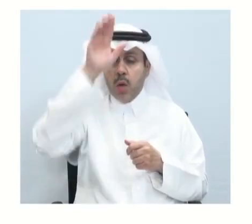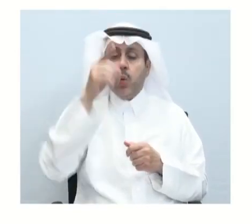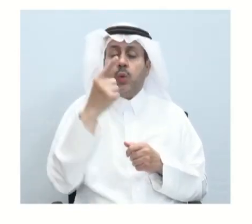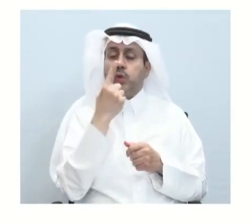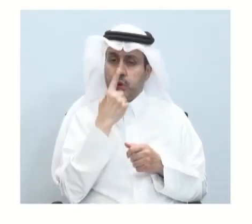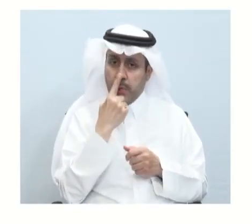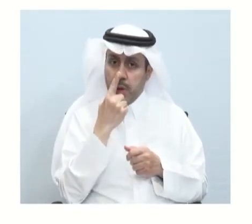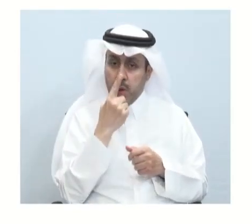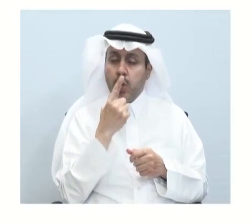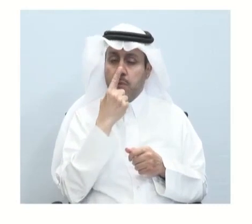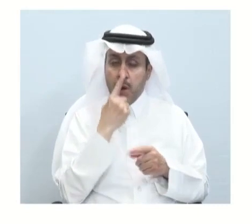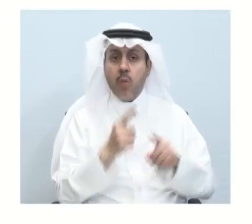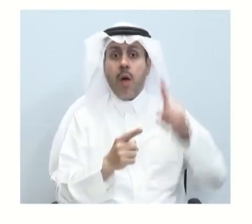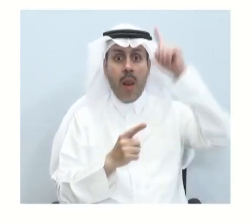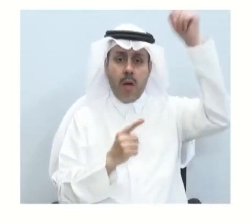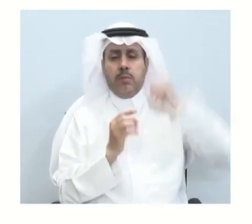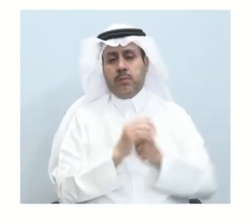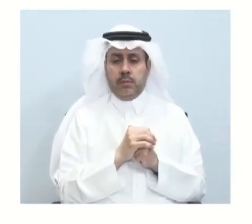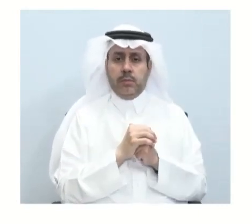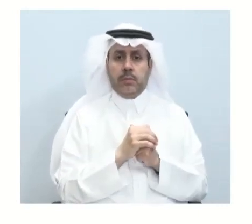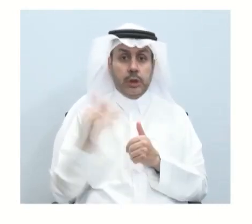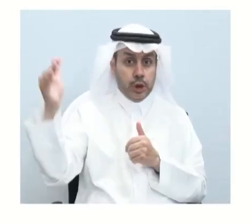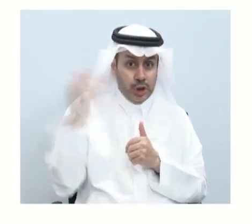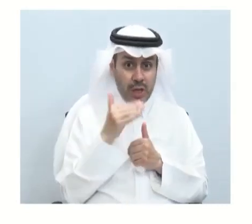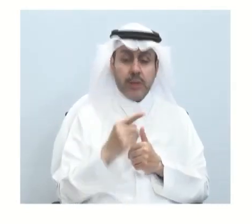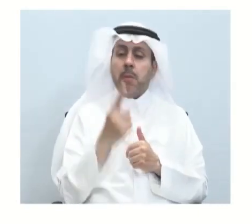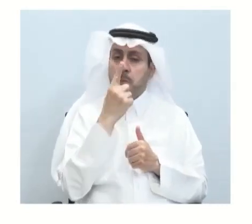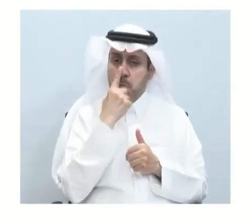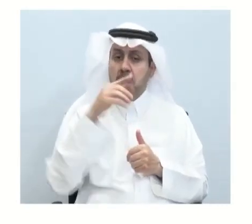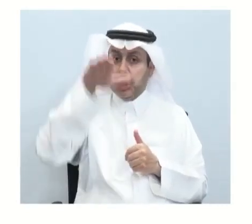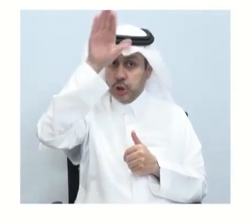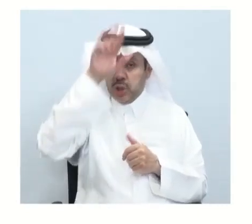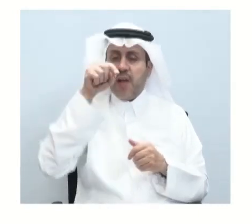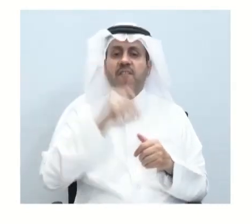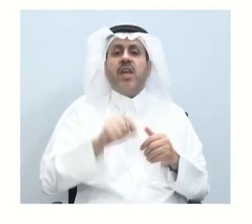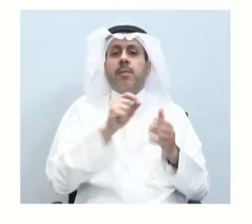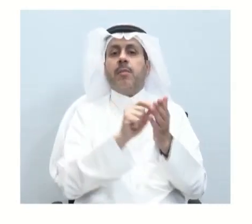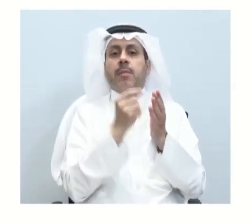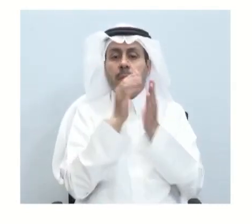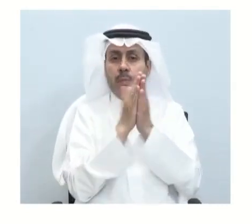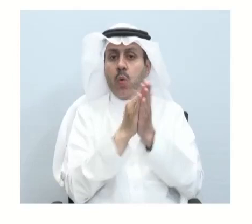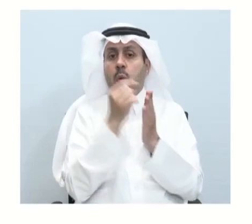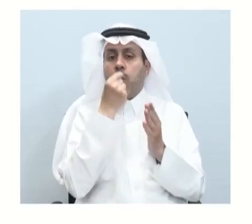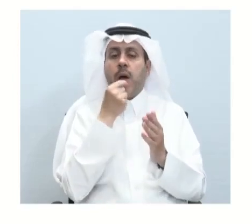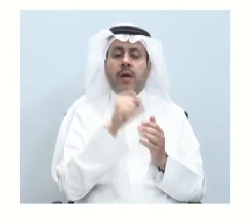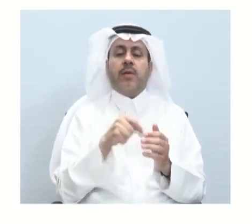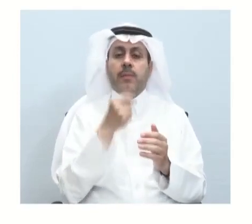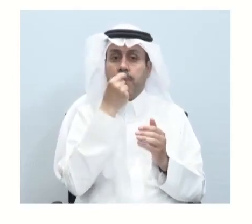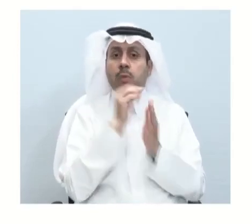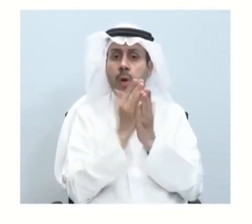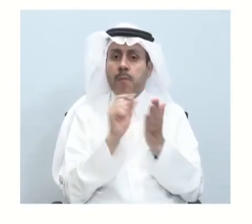الله فقد وردت البيعه الشرعيه في كتاب الله وهذا يدل على مكانتها ايضا